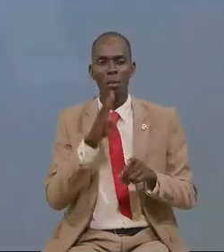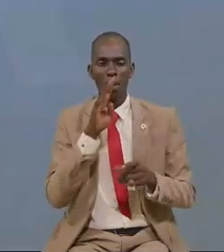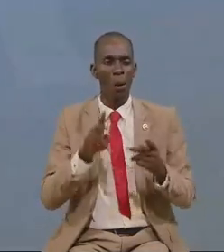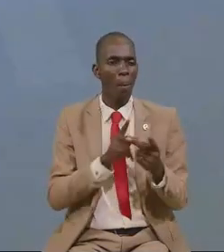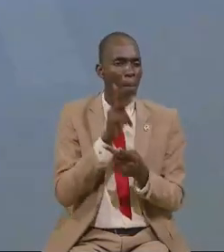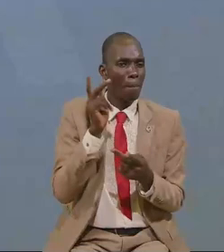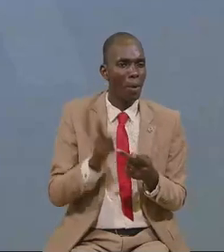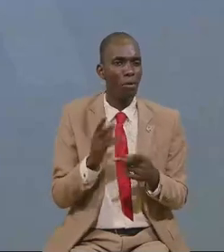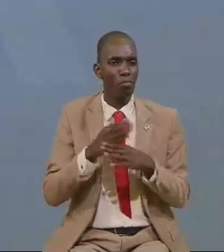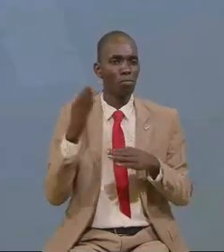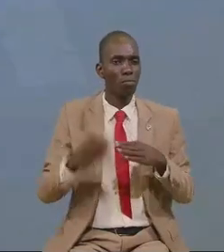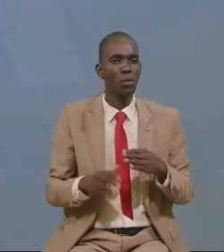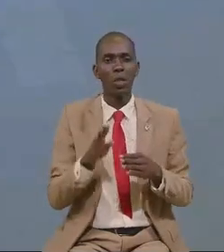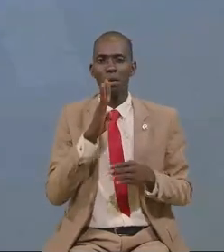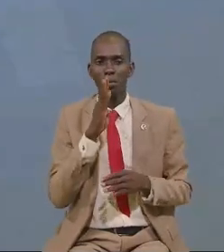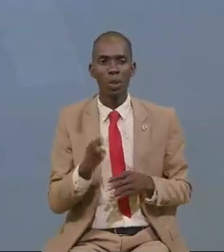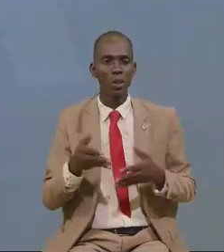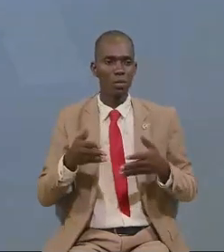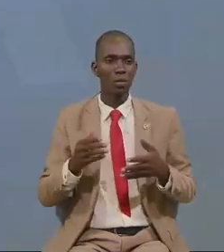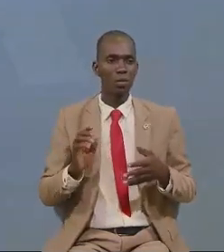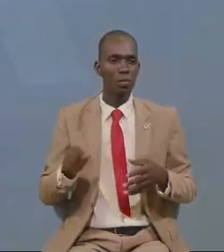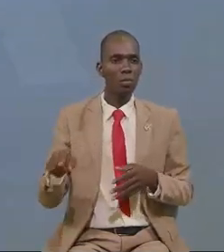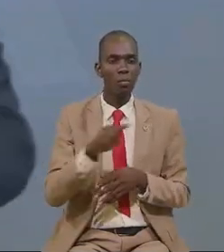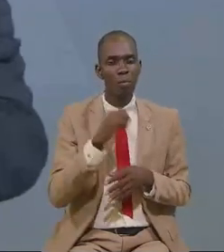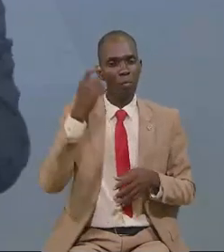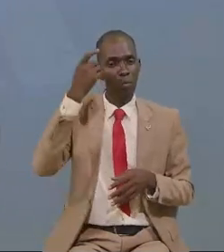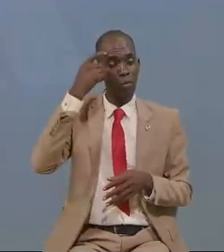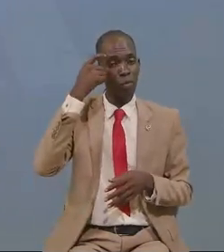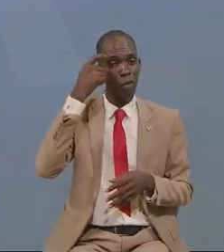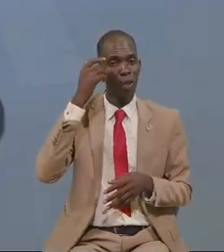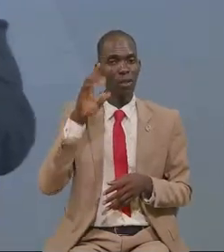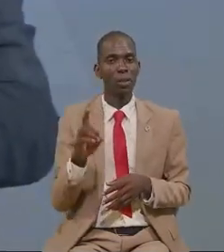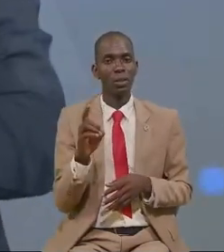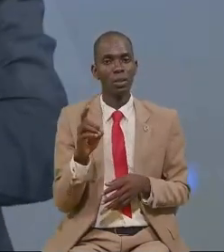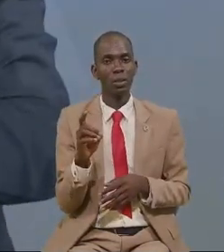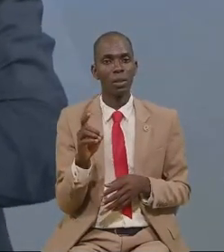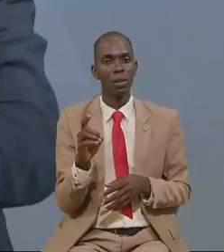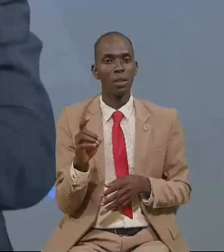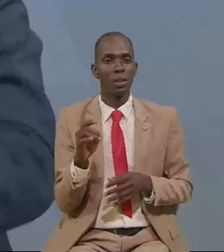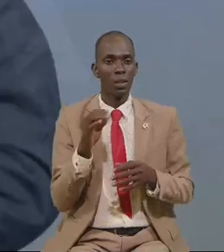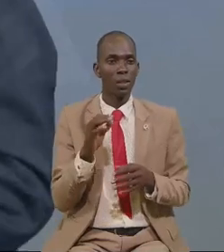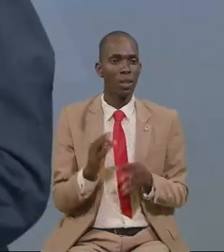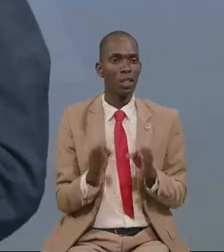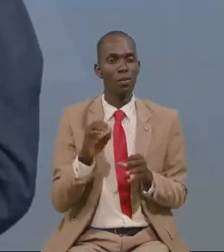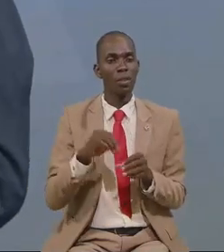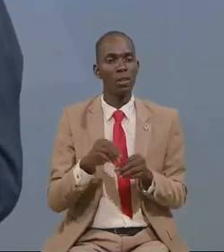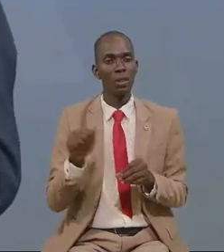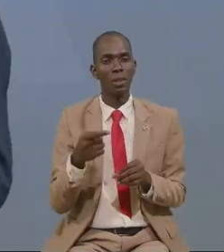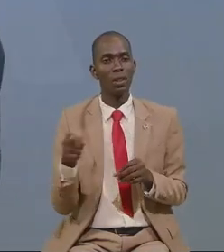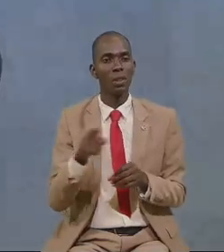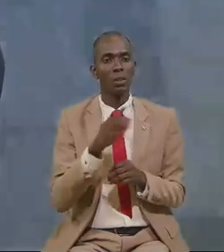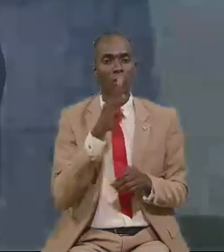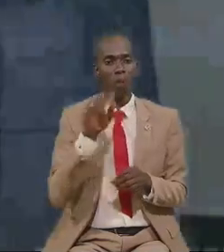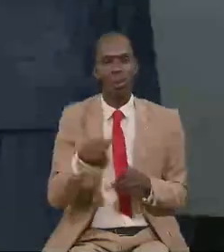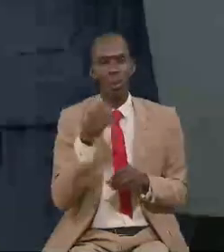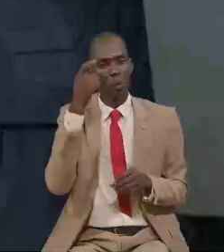Nous qui sommes parfaits et ayons cette même pensée, et si vous êtes à quelque point d'un autre avis, Dieu vous éclairera aussi là-dessus.